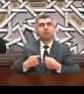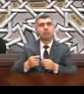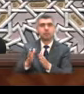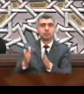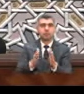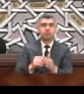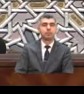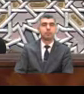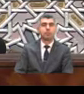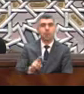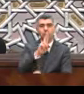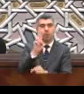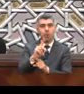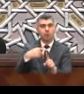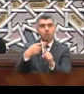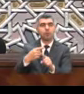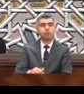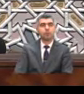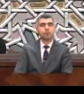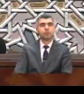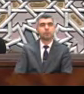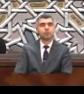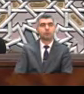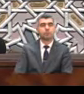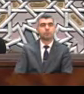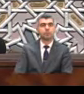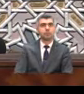هناك تعقيبات اضافيه اخرى؟ نعم سيد النائب.